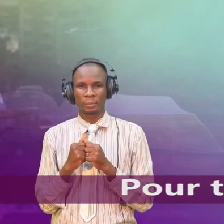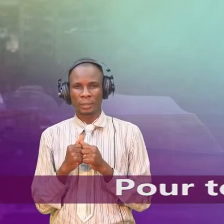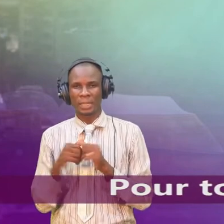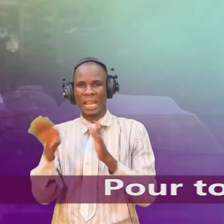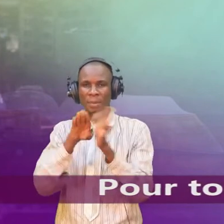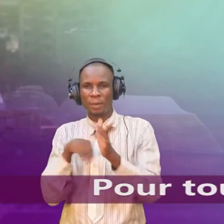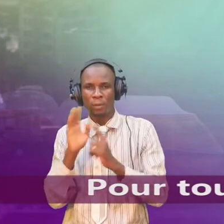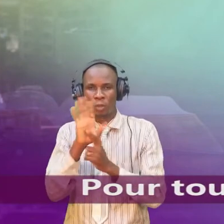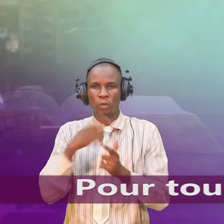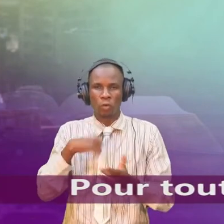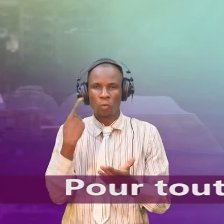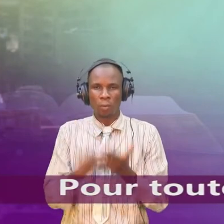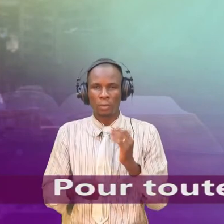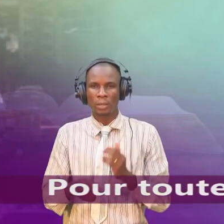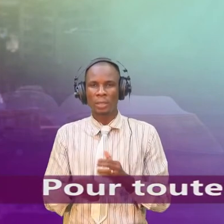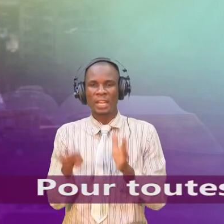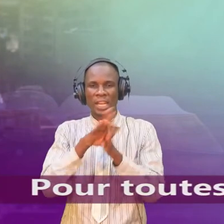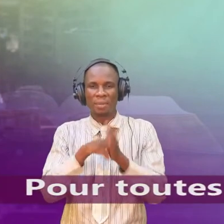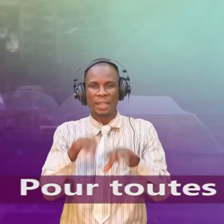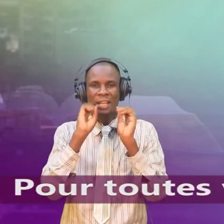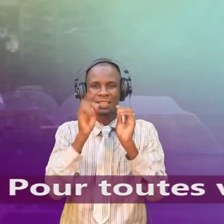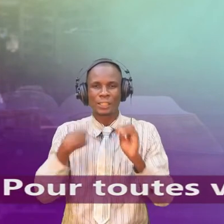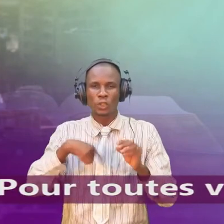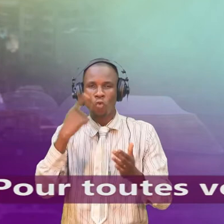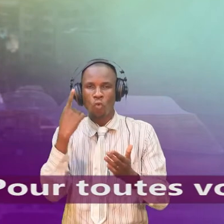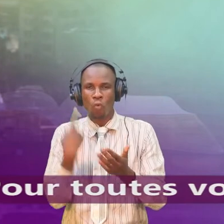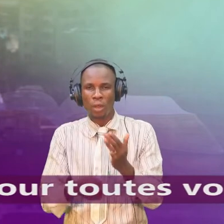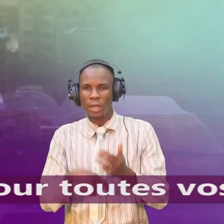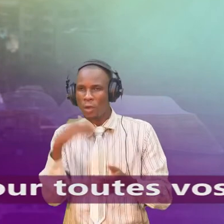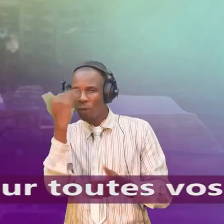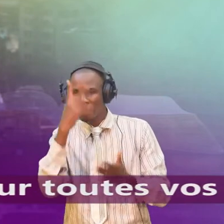yake Yesu ametupa haki yake.